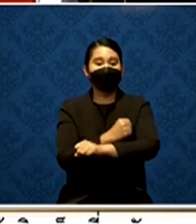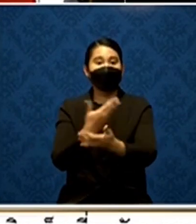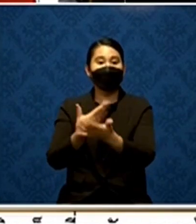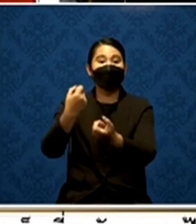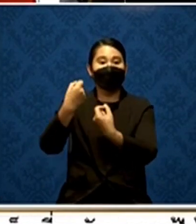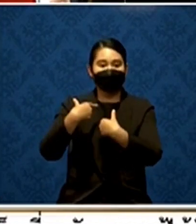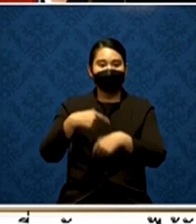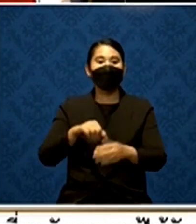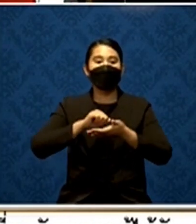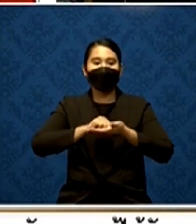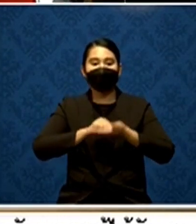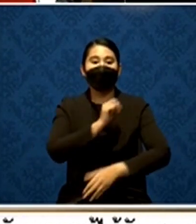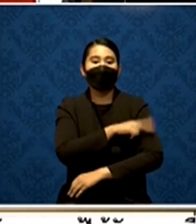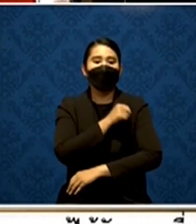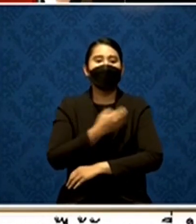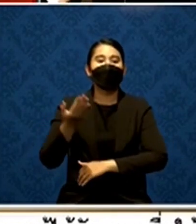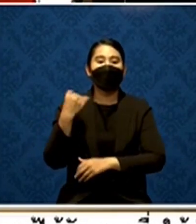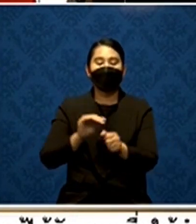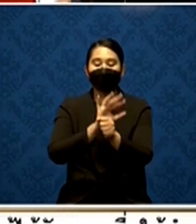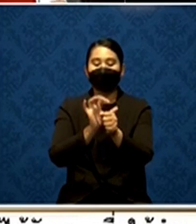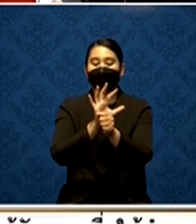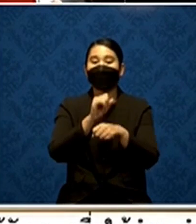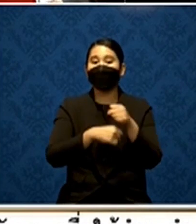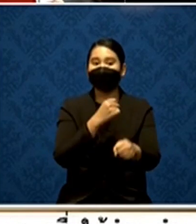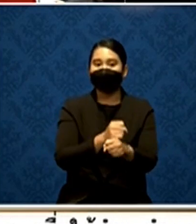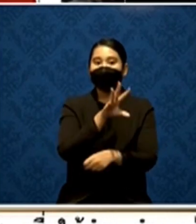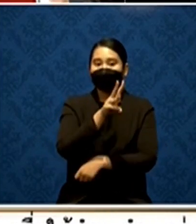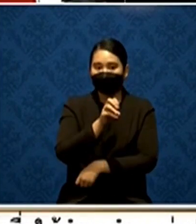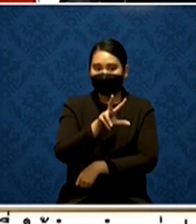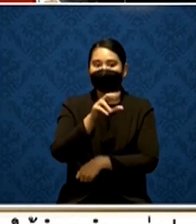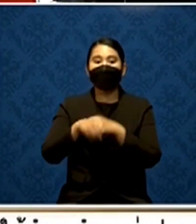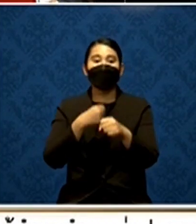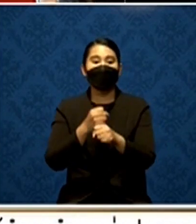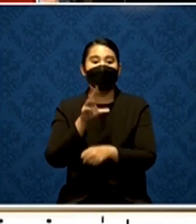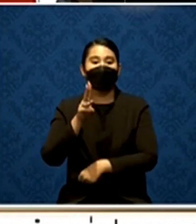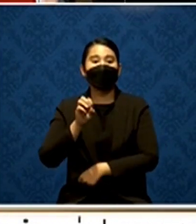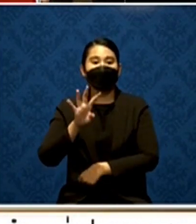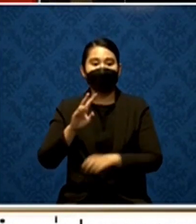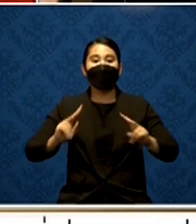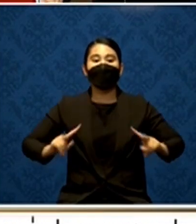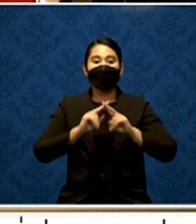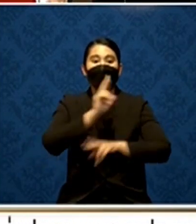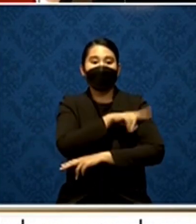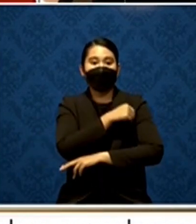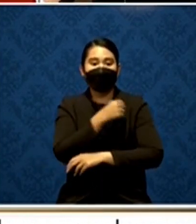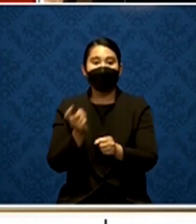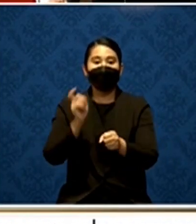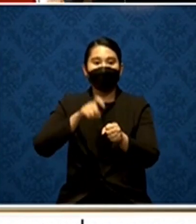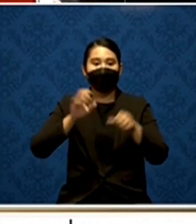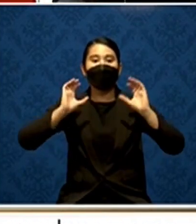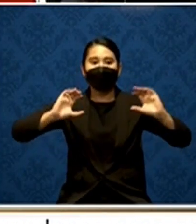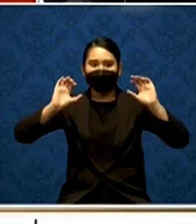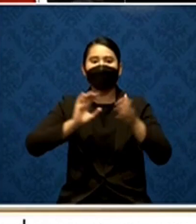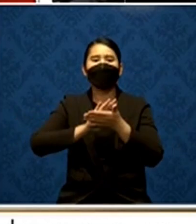านสาธารณสุขเมื่อมีการระบาดของโควิดเมื่อปี 63-64 ที่ผ่านมากระทรวงสาธารณสุขได้รับบรรจุเป็นอัตราพิเศษไปเรียบร้อย